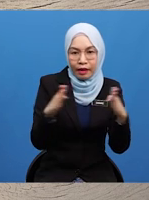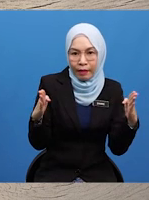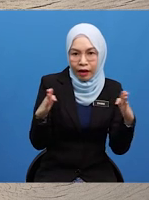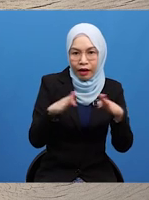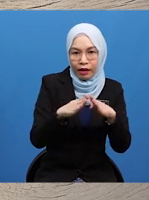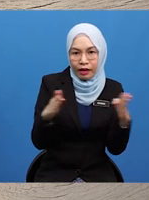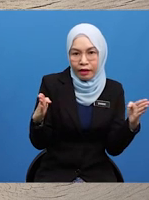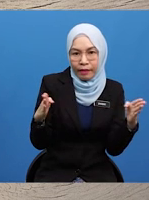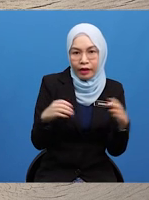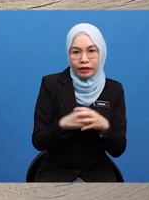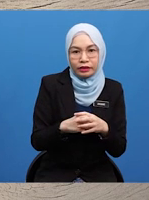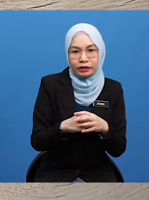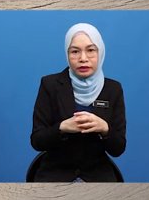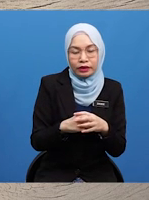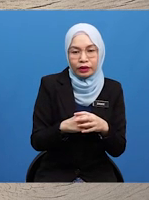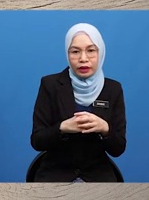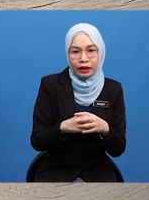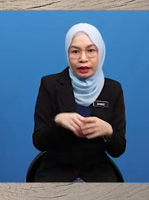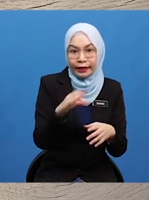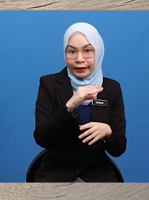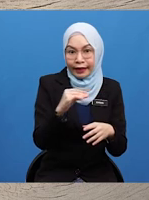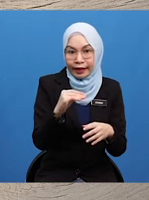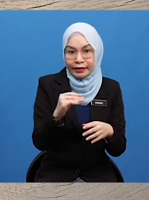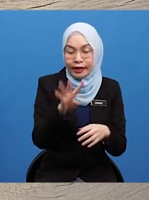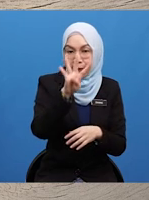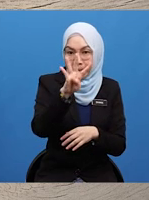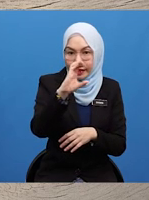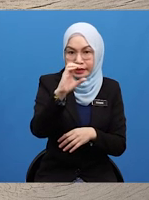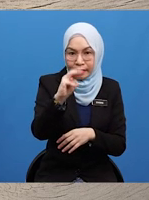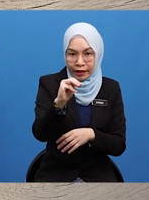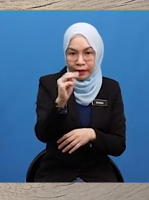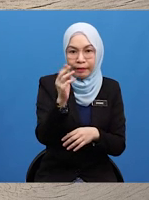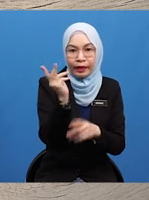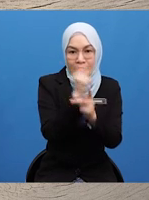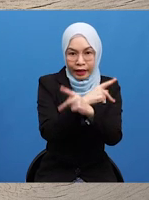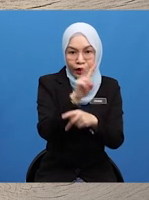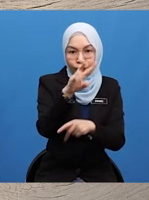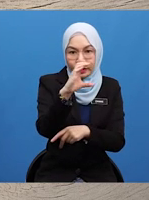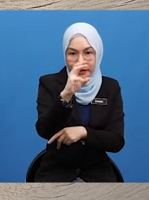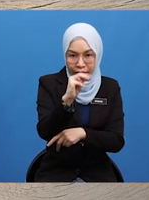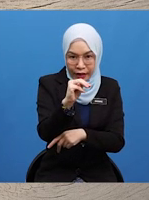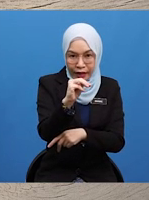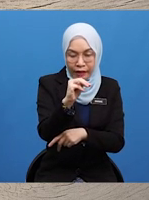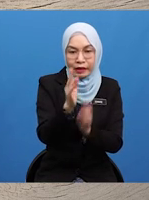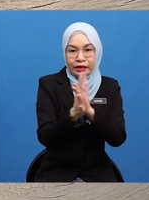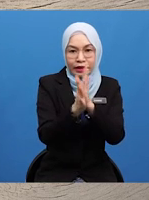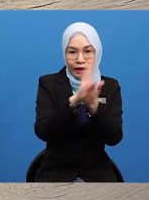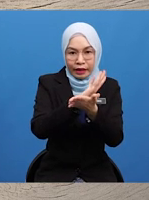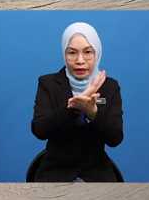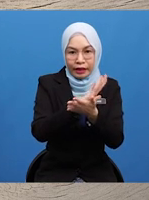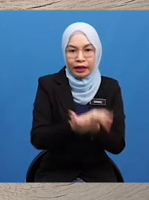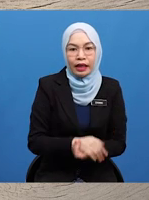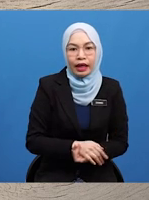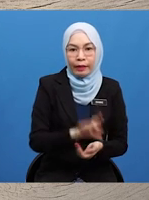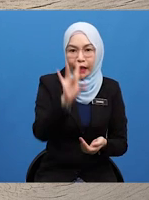iaitu 4 cm darab 2 cm, jawapannya ialah 8